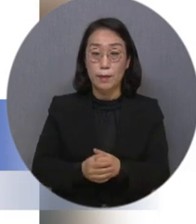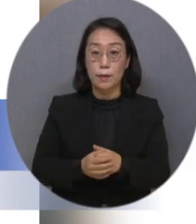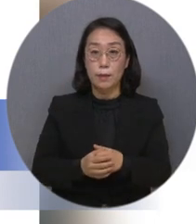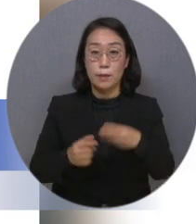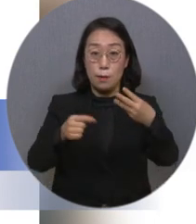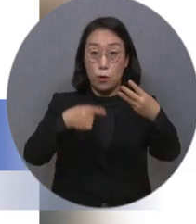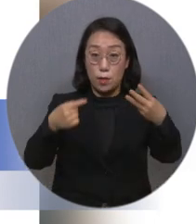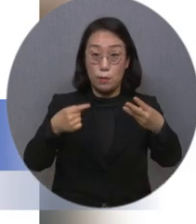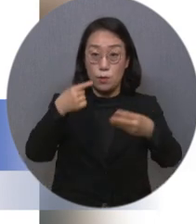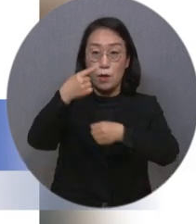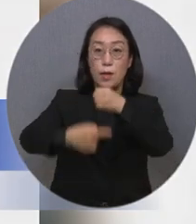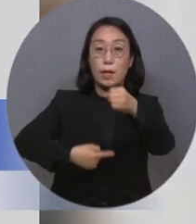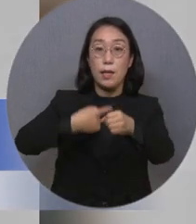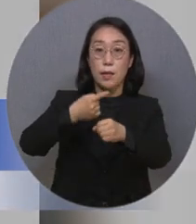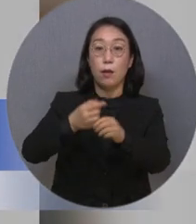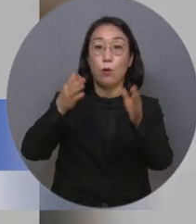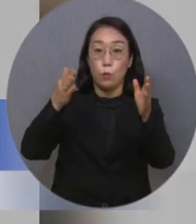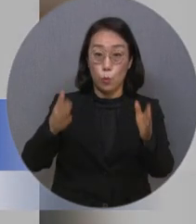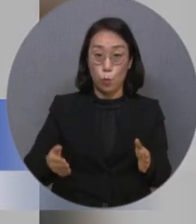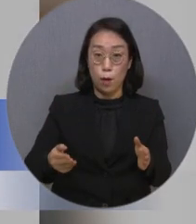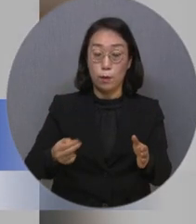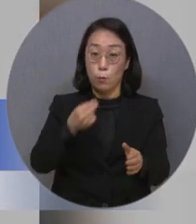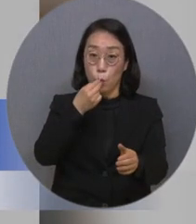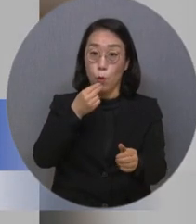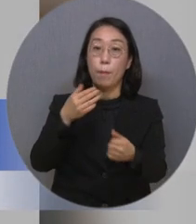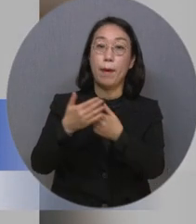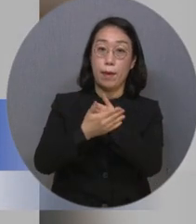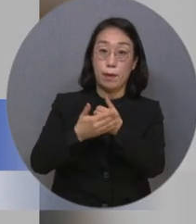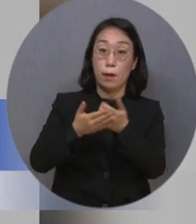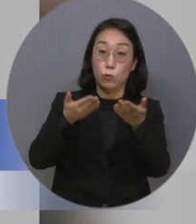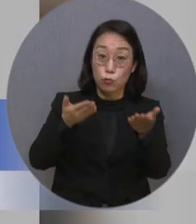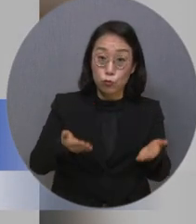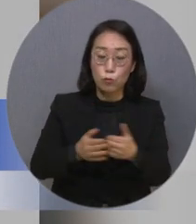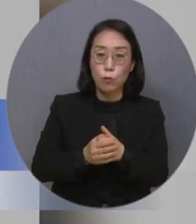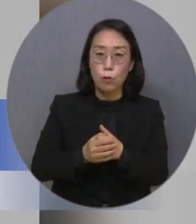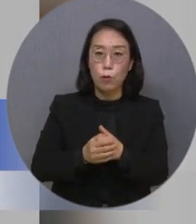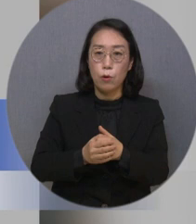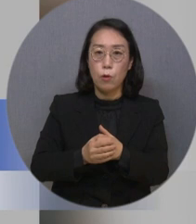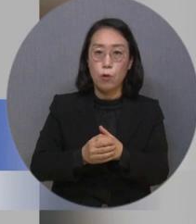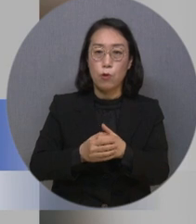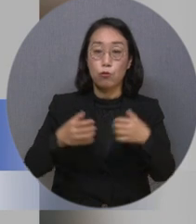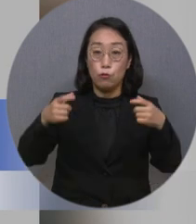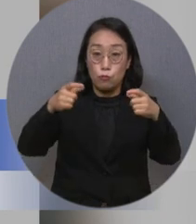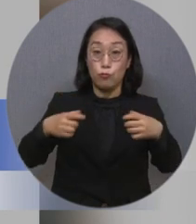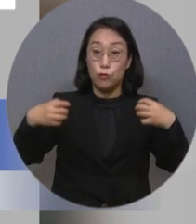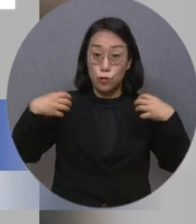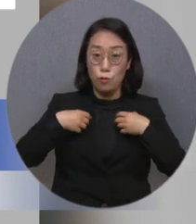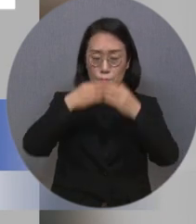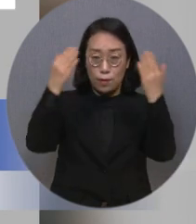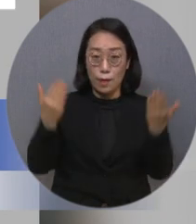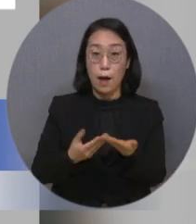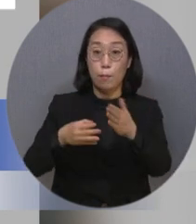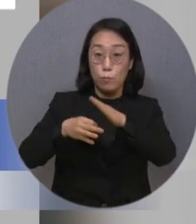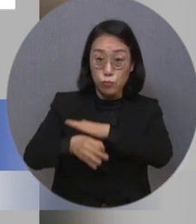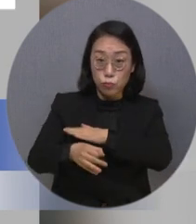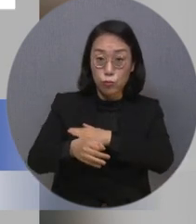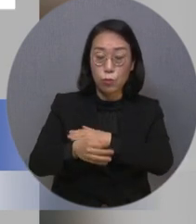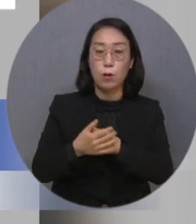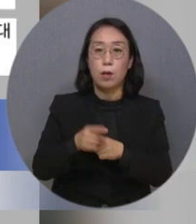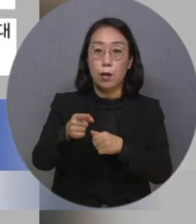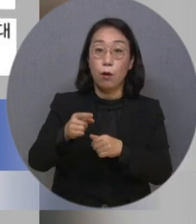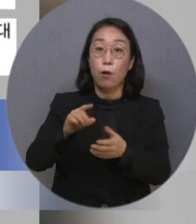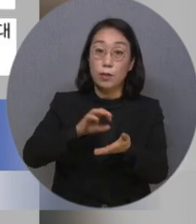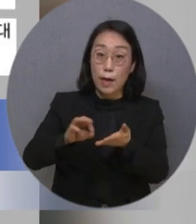1일부터 내년 2월 29일까지 총 1년이고 보험료는 구청에서 전액 부담하며 전동보장구를